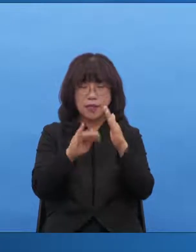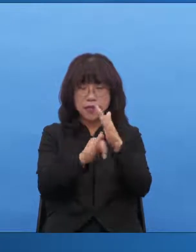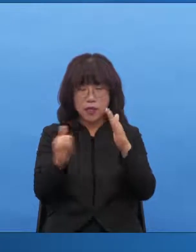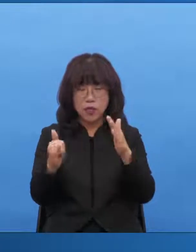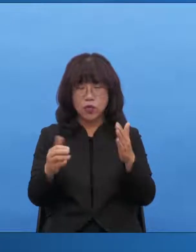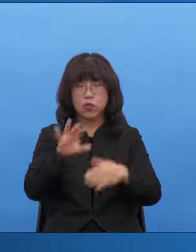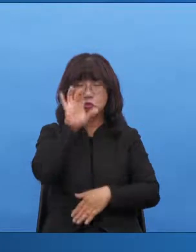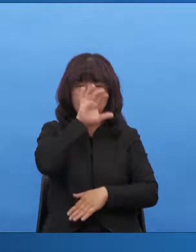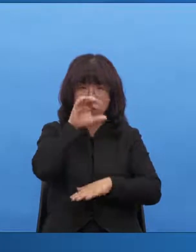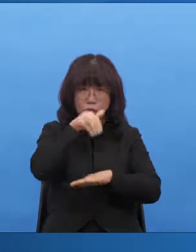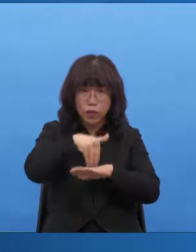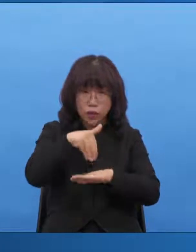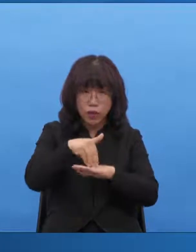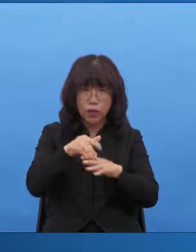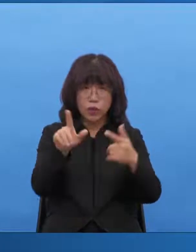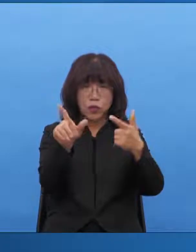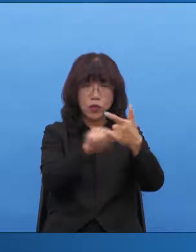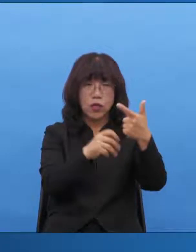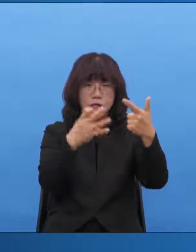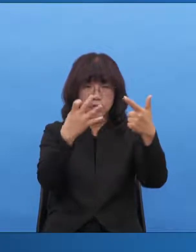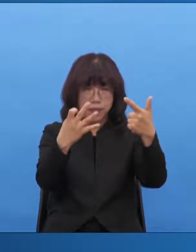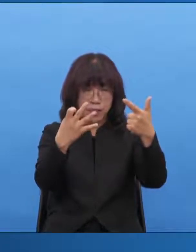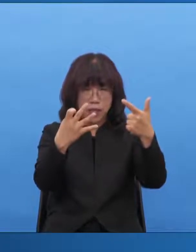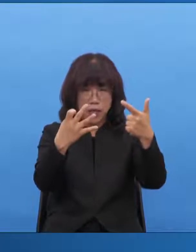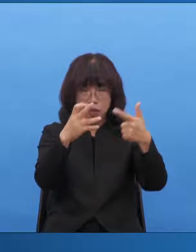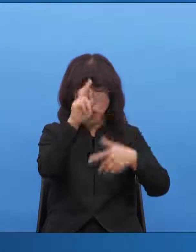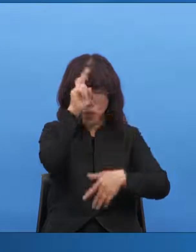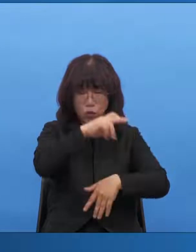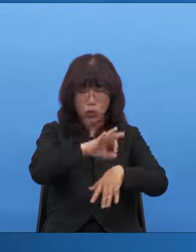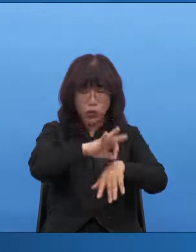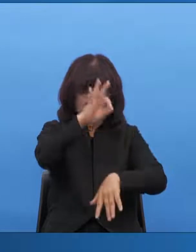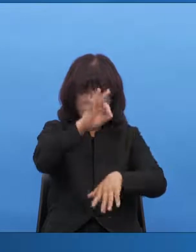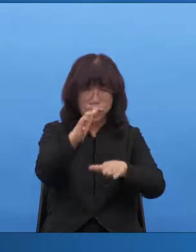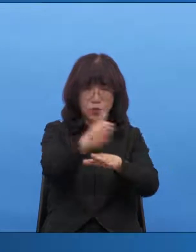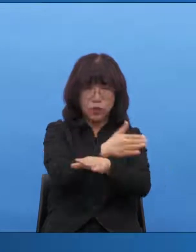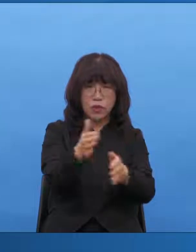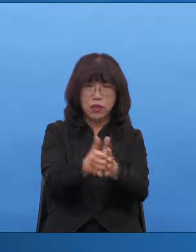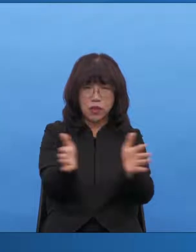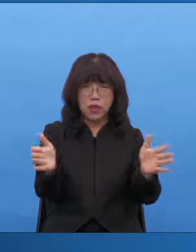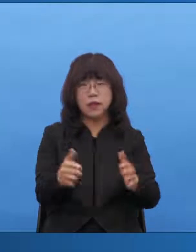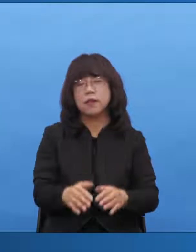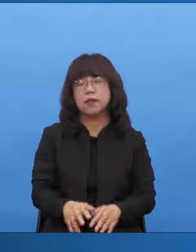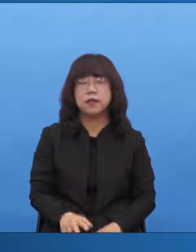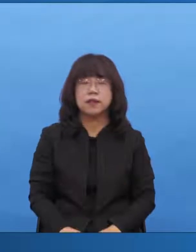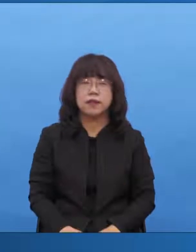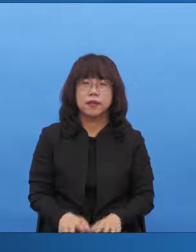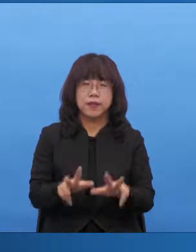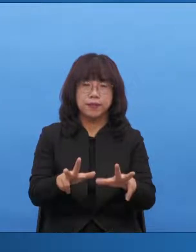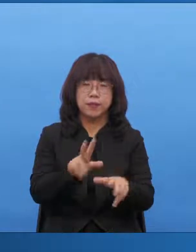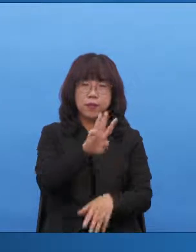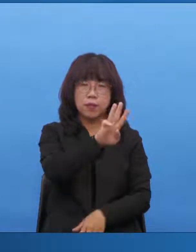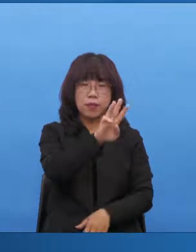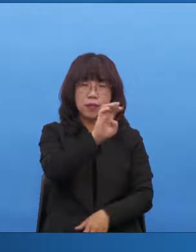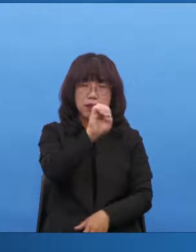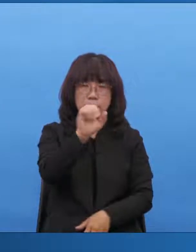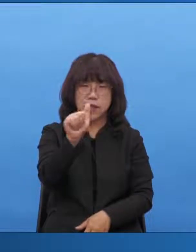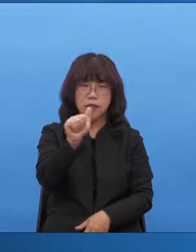6월 14일 오전 10시부터 시작됩니다. 현재 wea.kr에서 등록받고 있습니다.